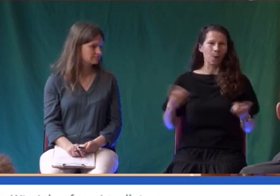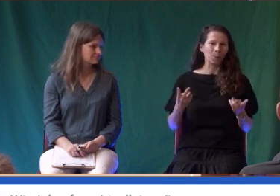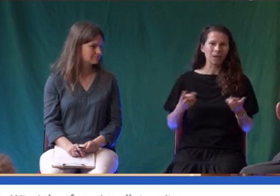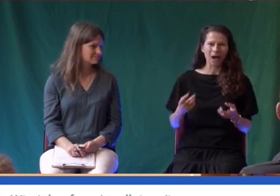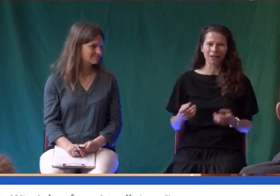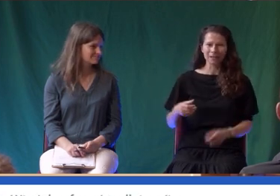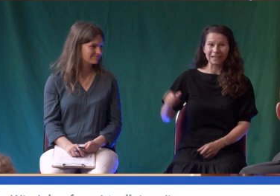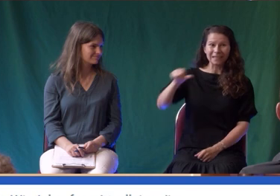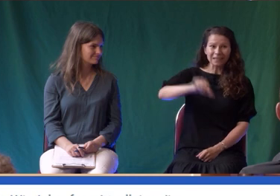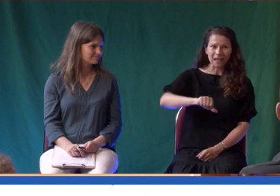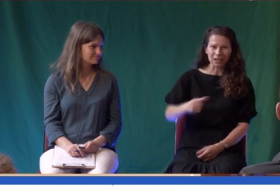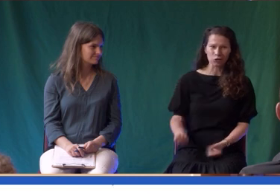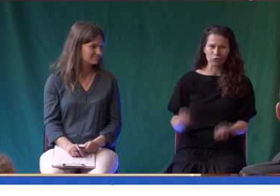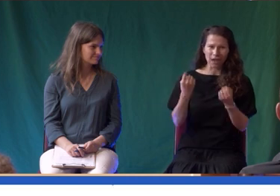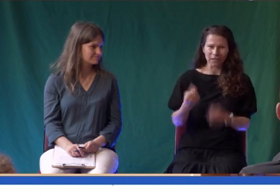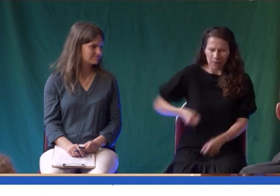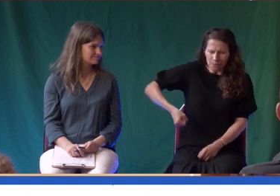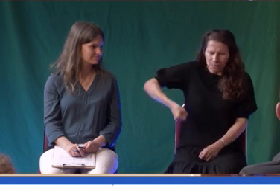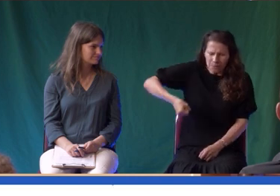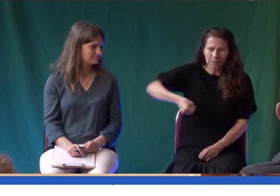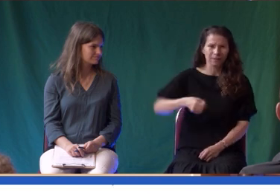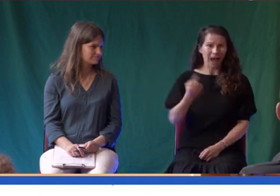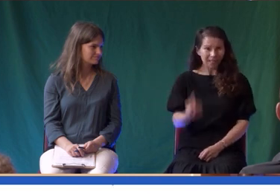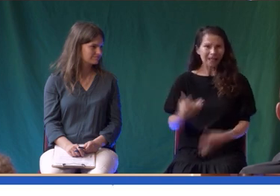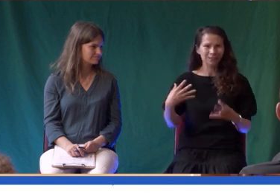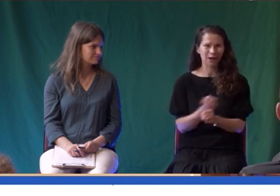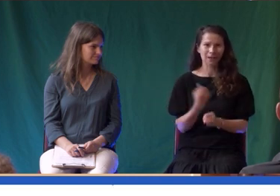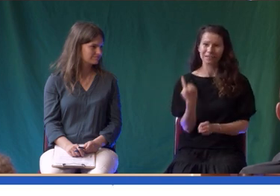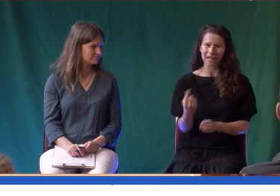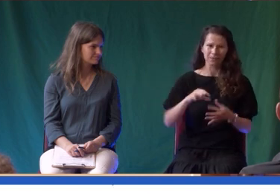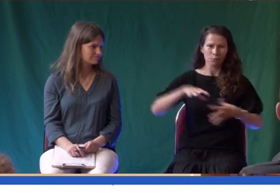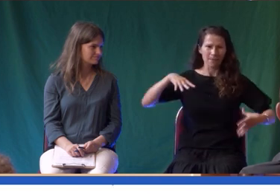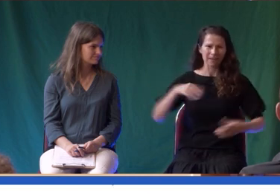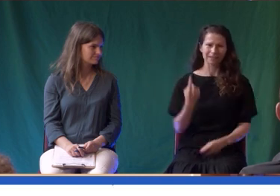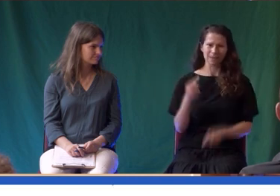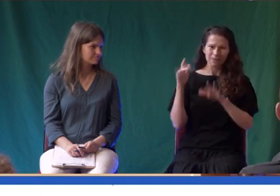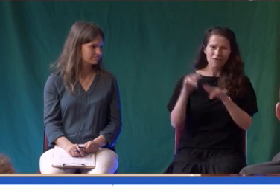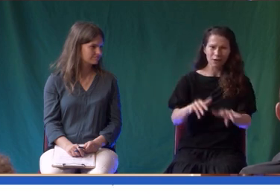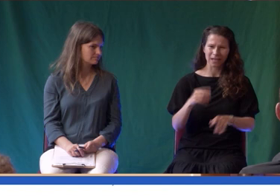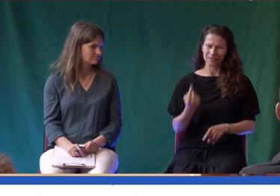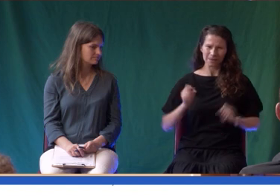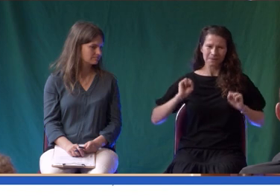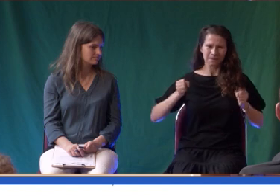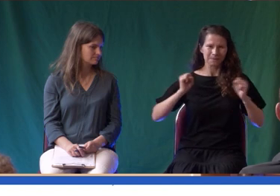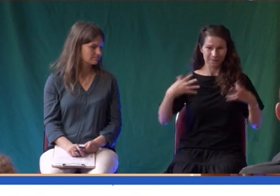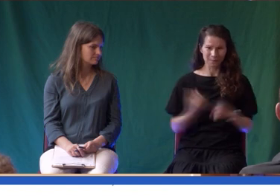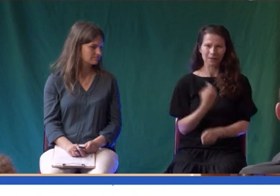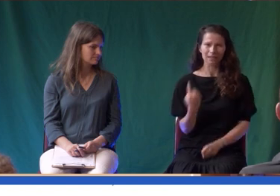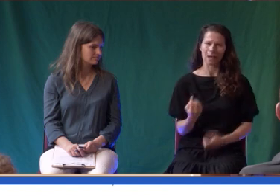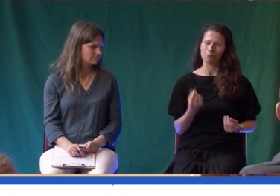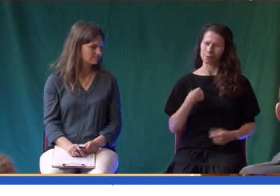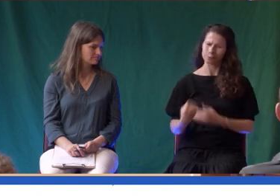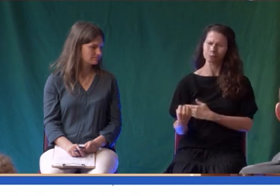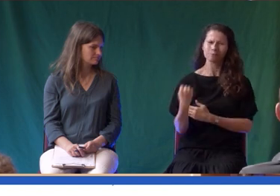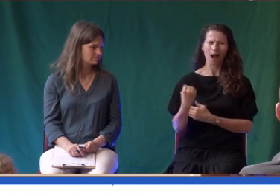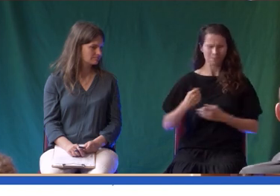trägt kurzum wenn sie es selbstständig ist wenn sie unabhängig ist wenn sie selbstwirksam ist wenn sie sich stark fühlt wenn sie stark